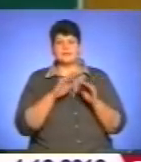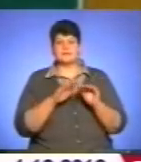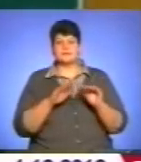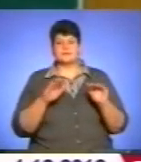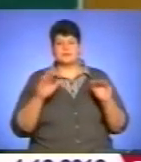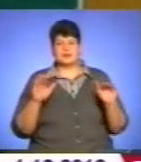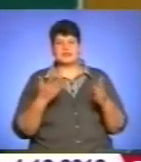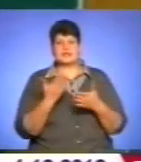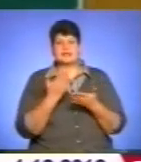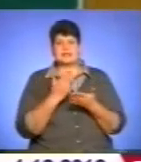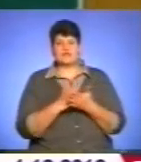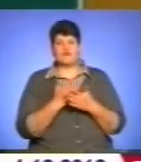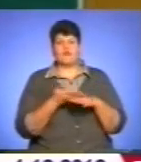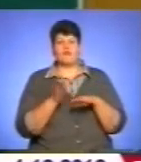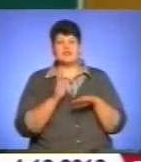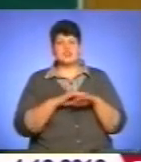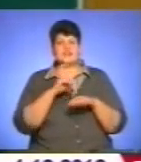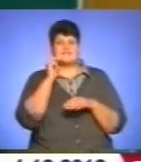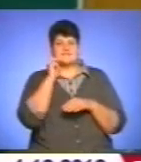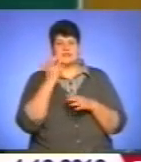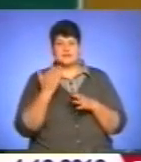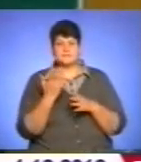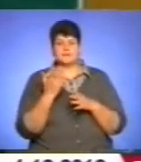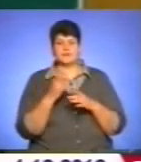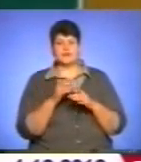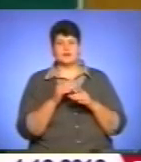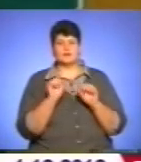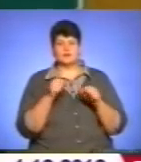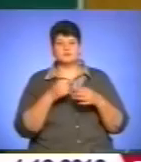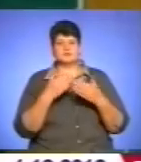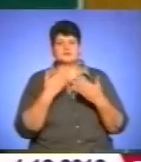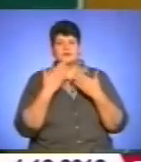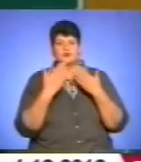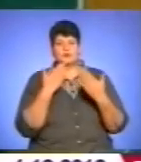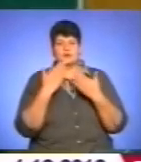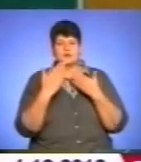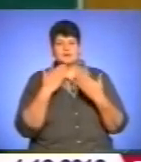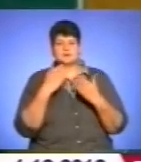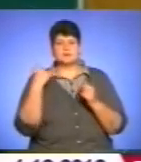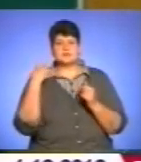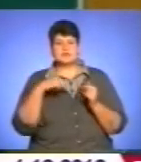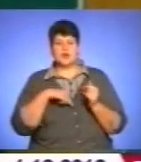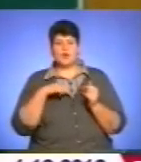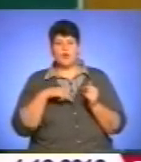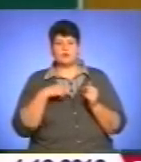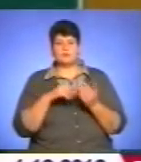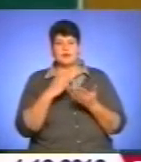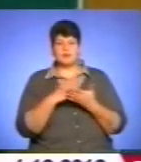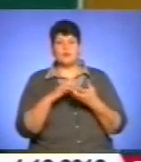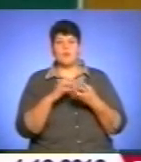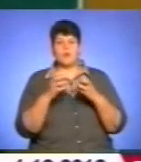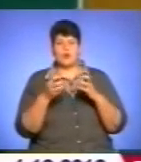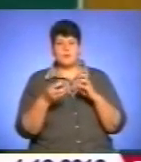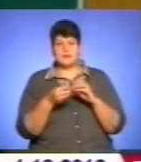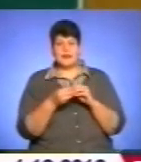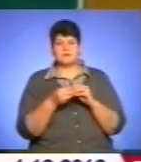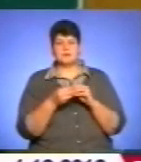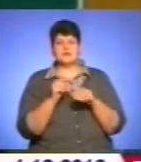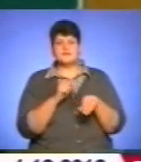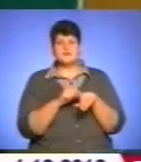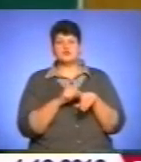є досить важкий вік, звернутися анонімно до психологів, якщо ми зустрічаємося з певними проблемами і